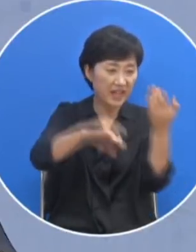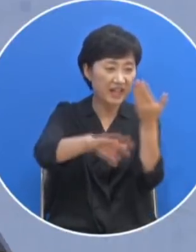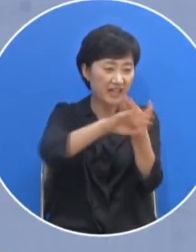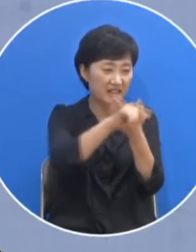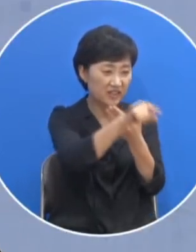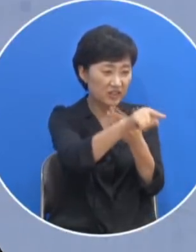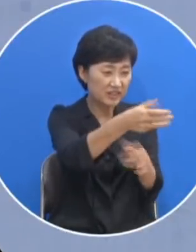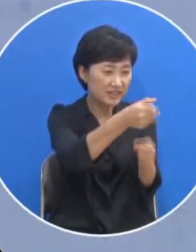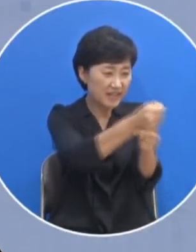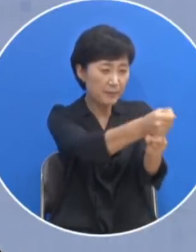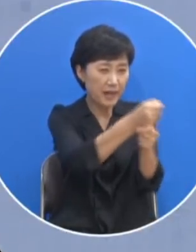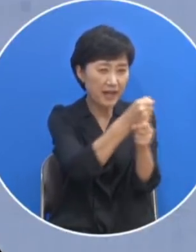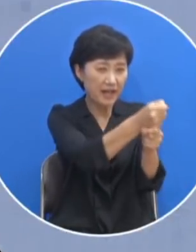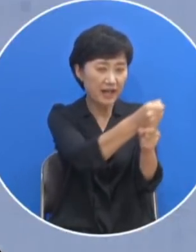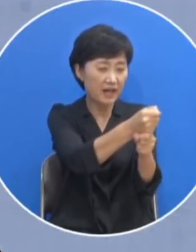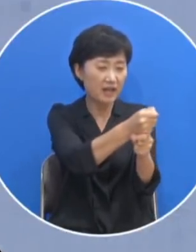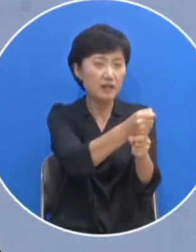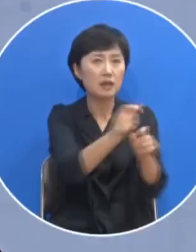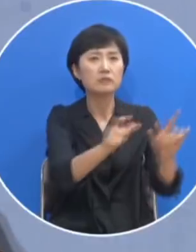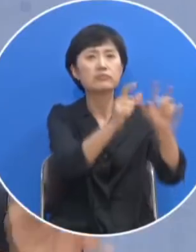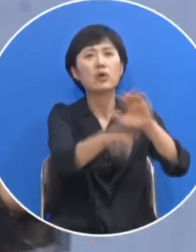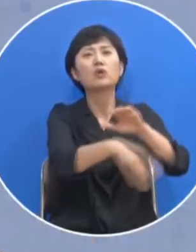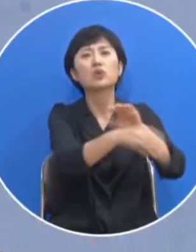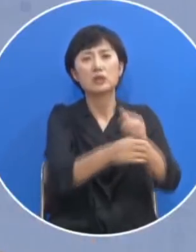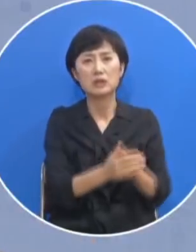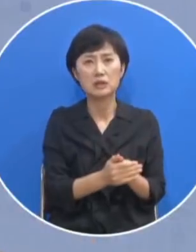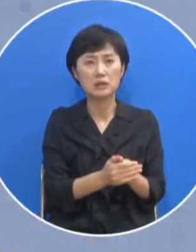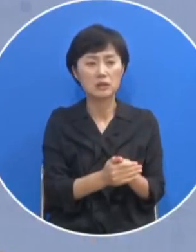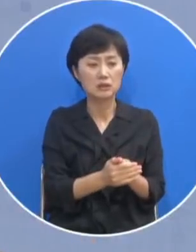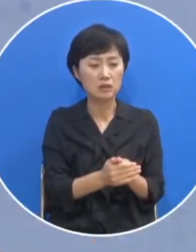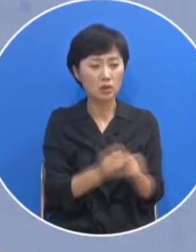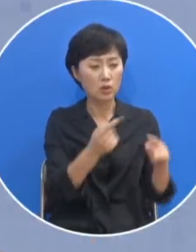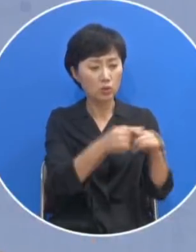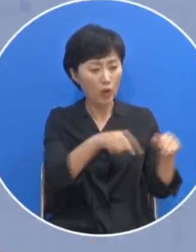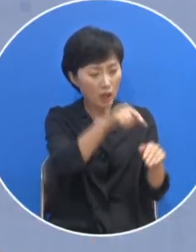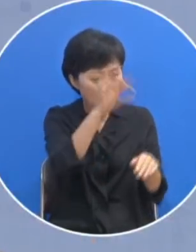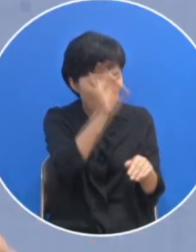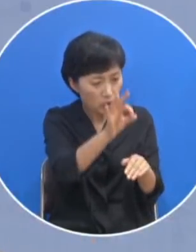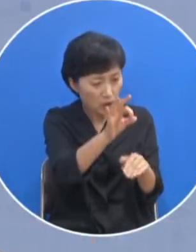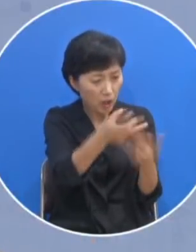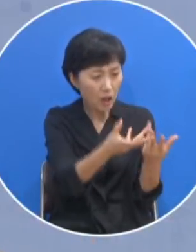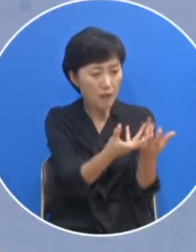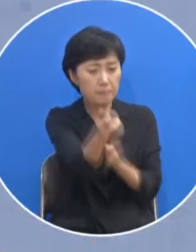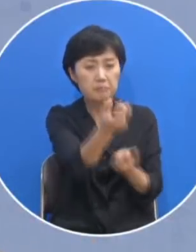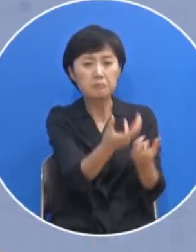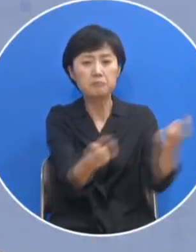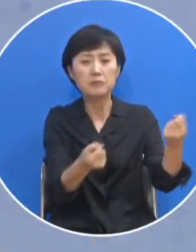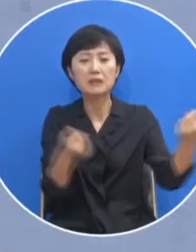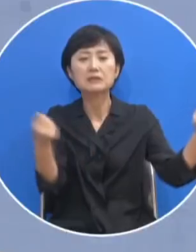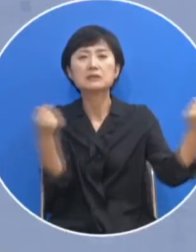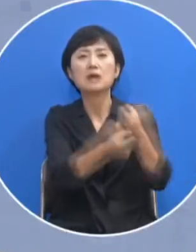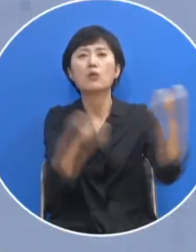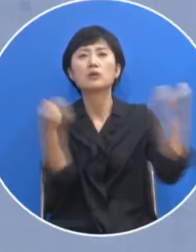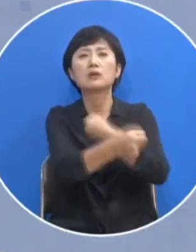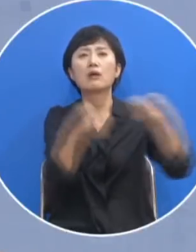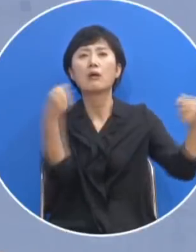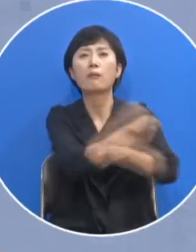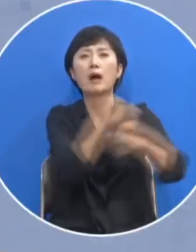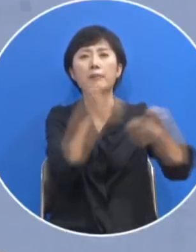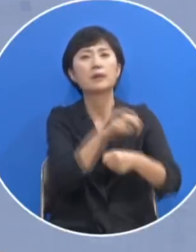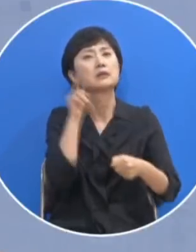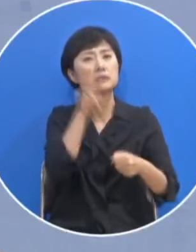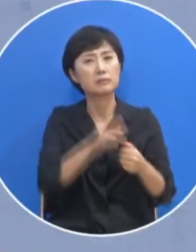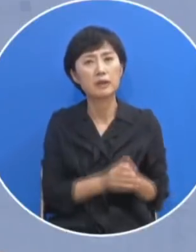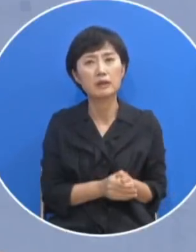주는데 삥 드링크 메러디스 번 불박 교회의 싸우고 싸우고 분야 밖에 없어요 1 제철 치태 했는데 어슷 있어요 어이 빨리 멋 있잖아요